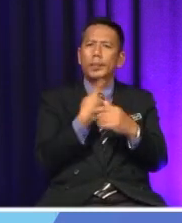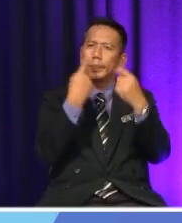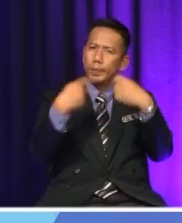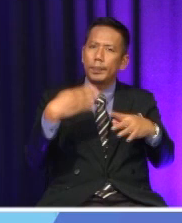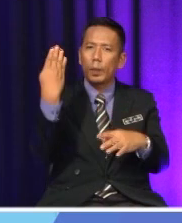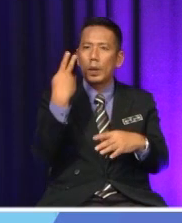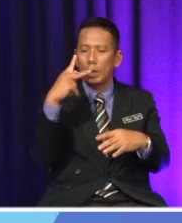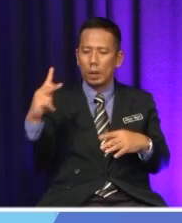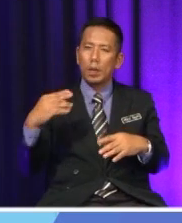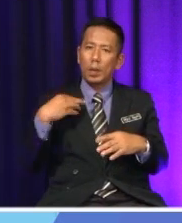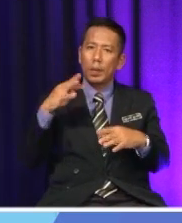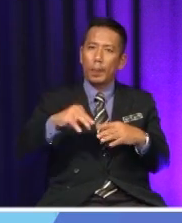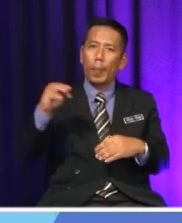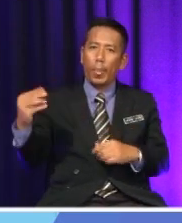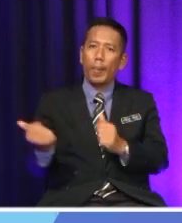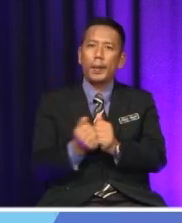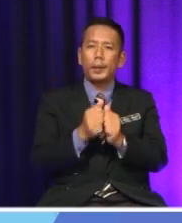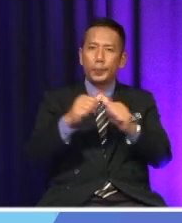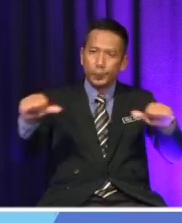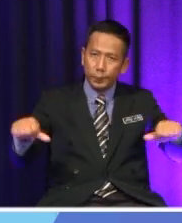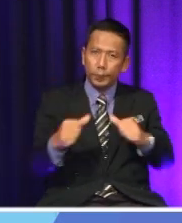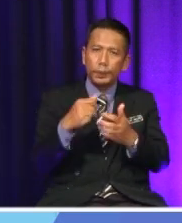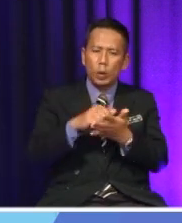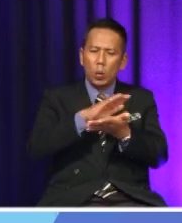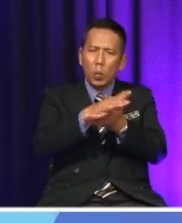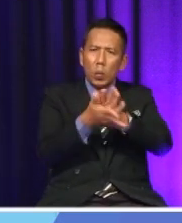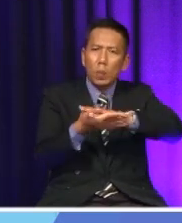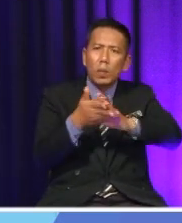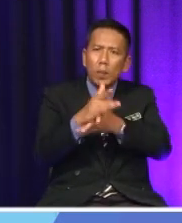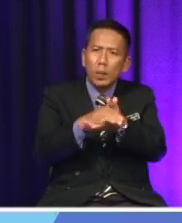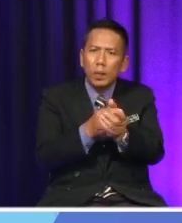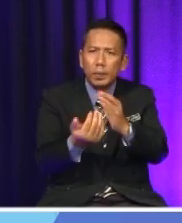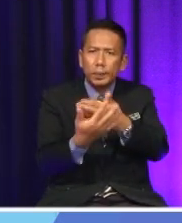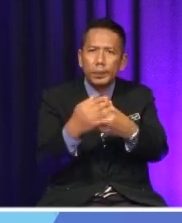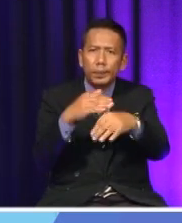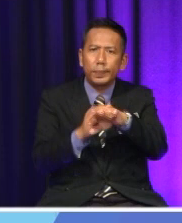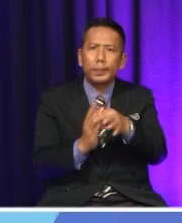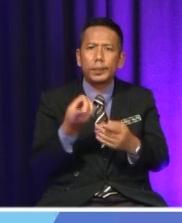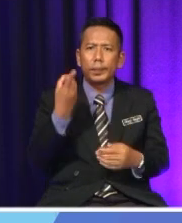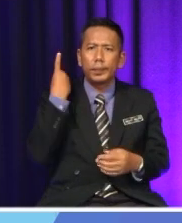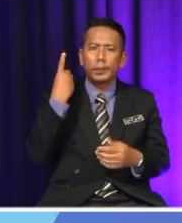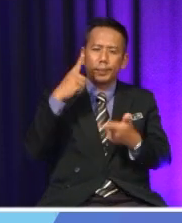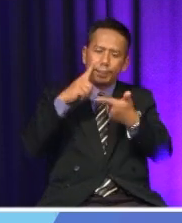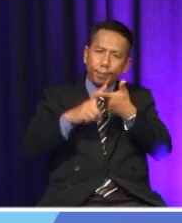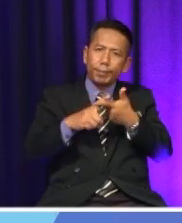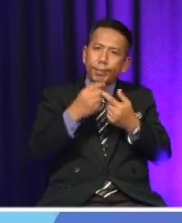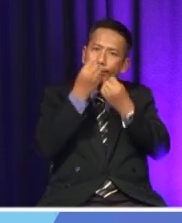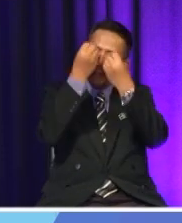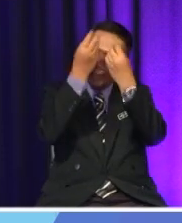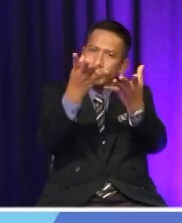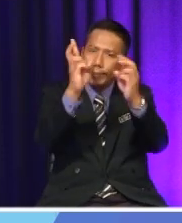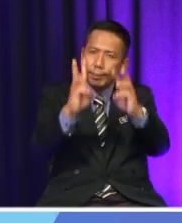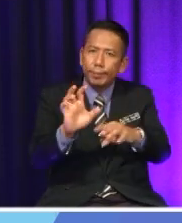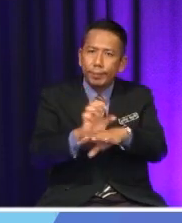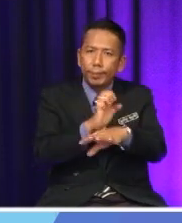membiasakan muridnya dengan amalan ini yaitu mencuci tangan untuk penjagaan kebersihan seterusnya memberitahu warga emas